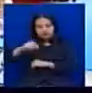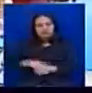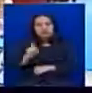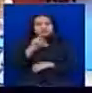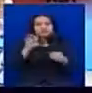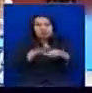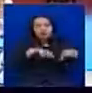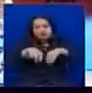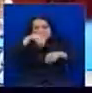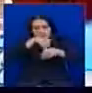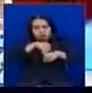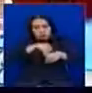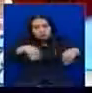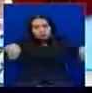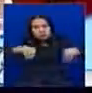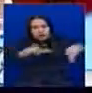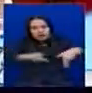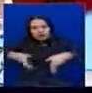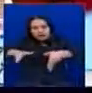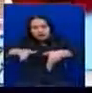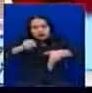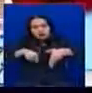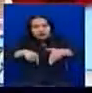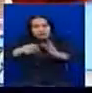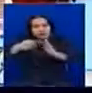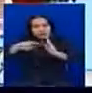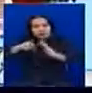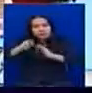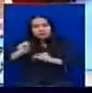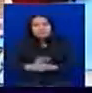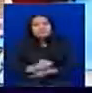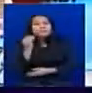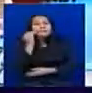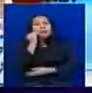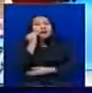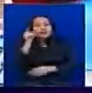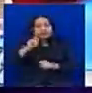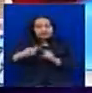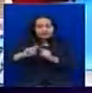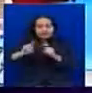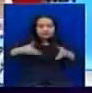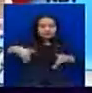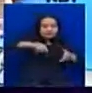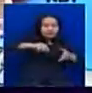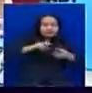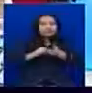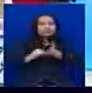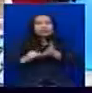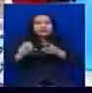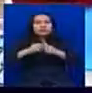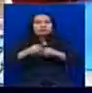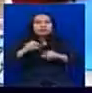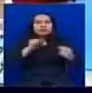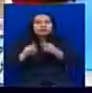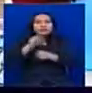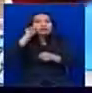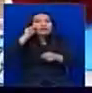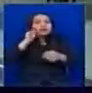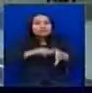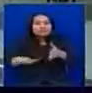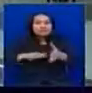ยชุมชนริมคลองเปรมประชากรค่ะโดยเตรียมแผนจัดระเบียบบ้านเรือนรุกล้ำคลองเปรมประชากรแก้ไขปัญหาการระบายน้ำค่ะ